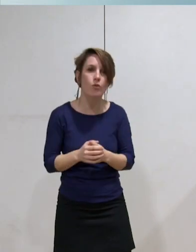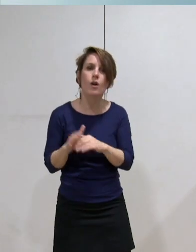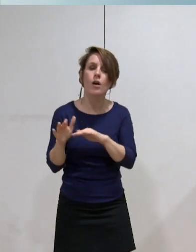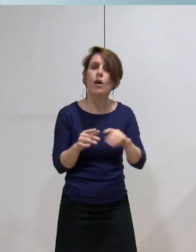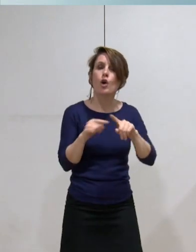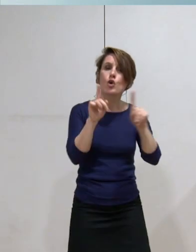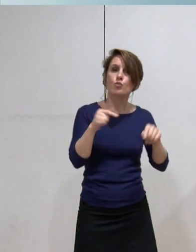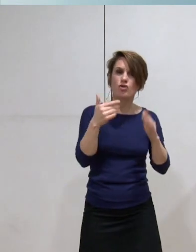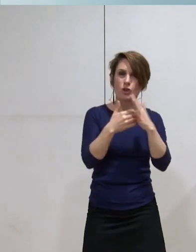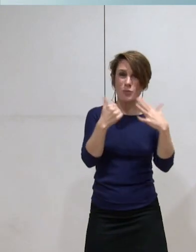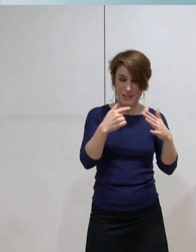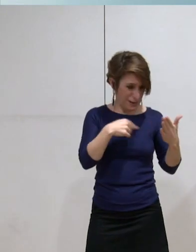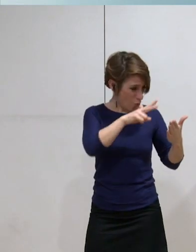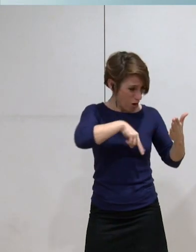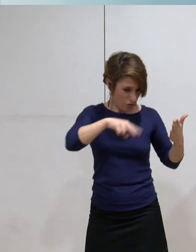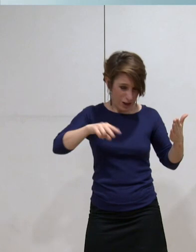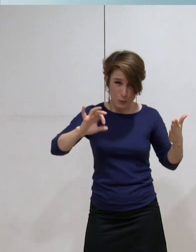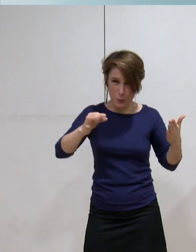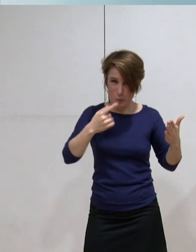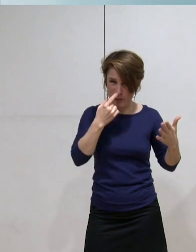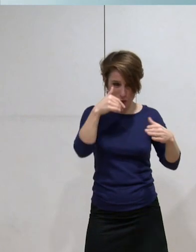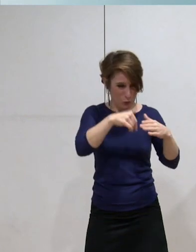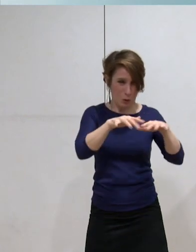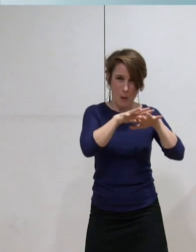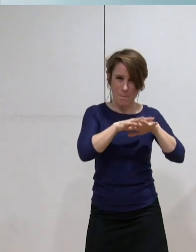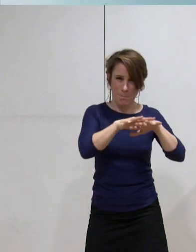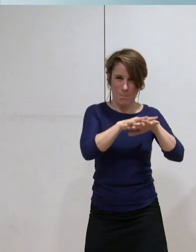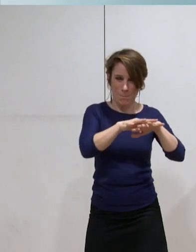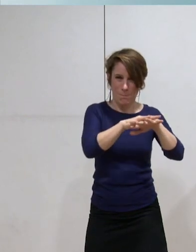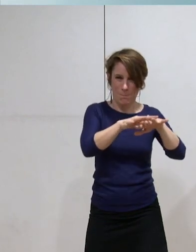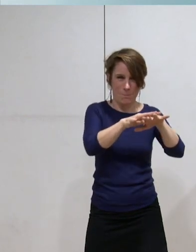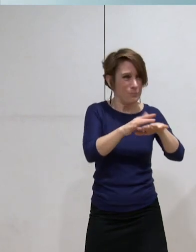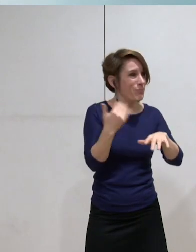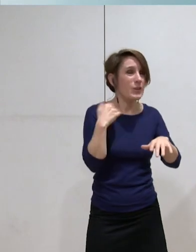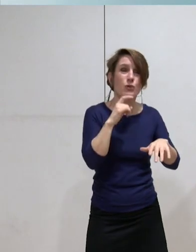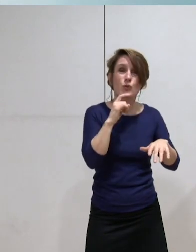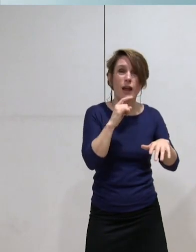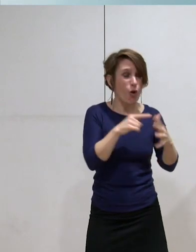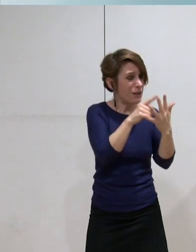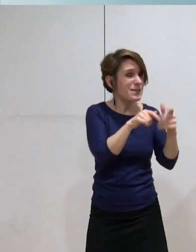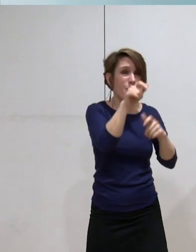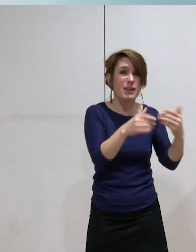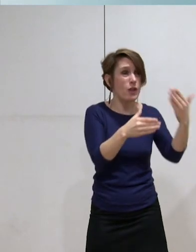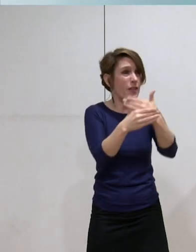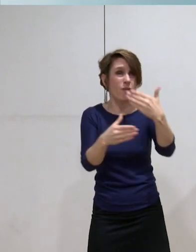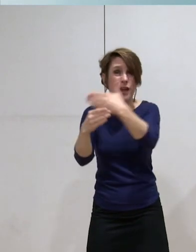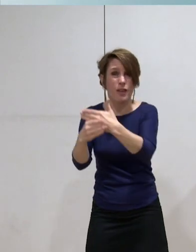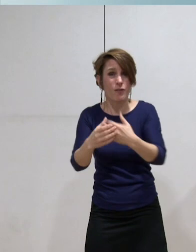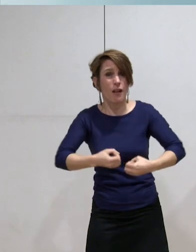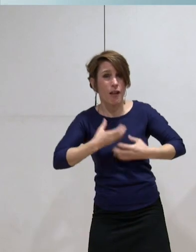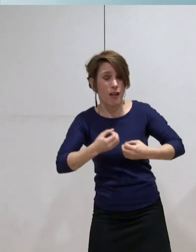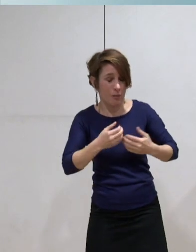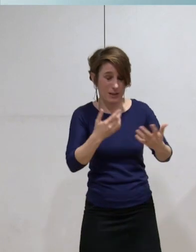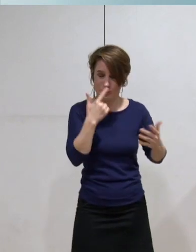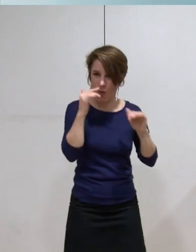don ne une impression d'opacité malgré toutes les interventions qu'il y a eu et que vous avez fait tout à